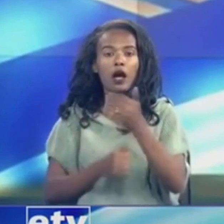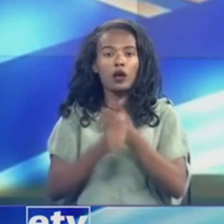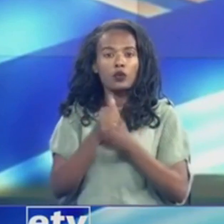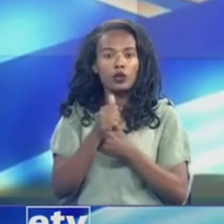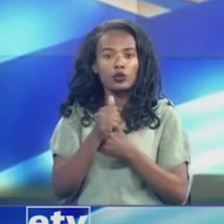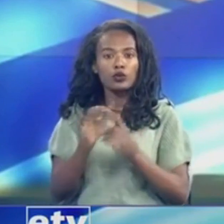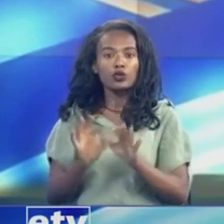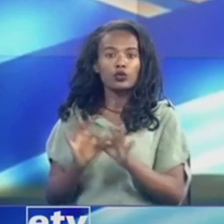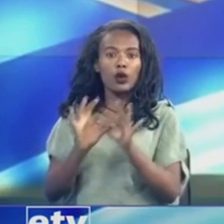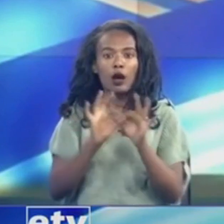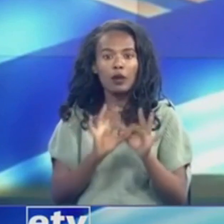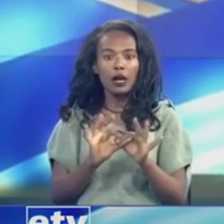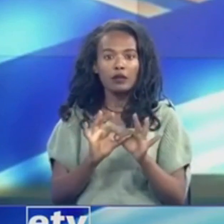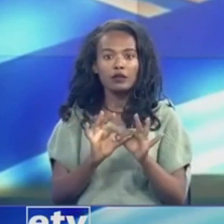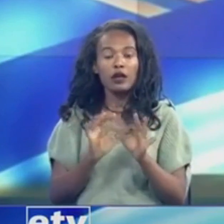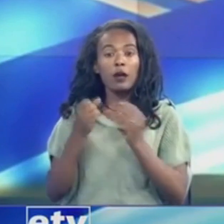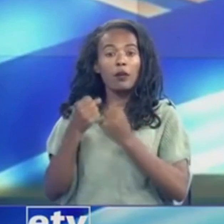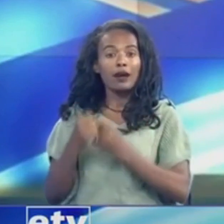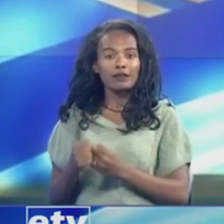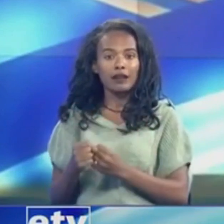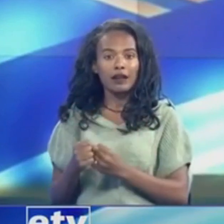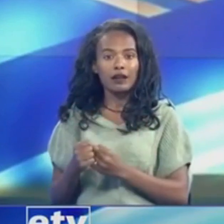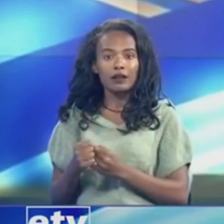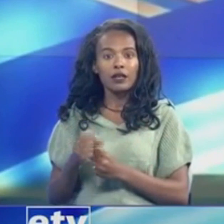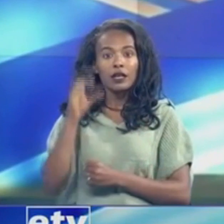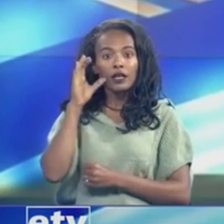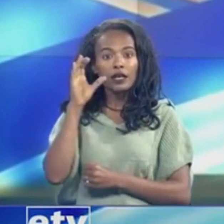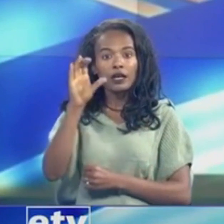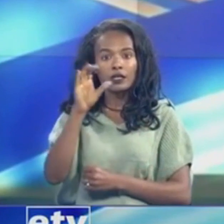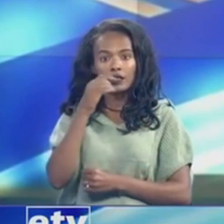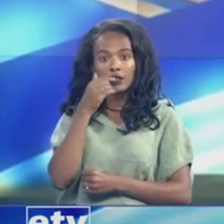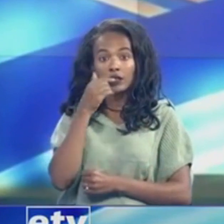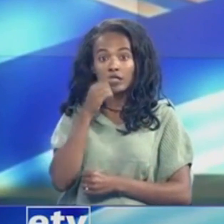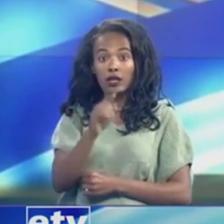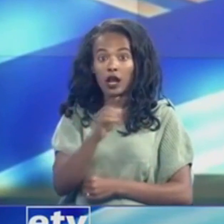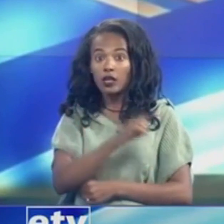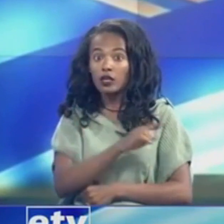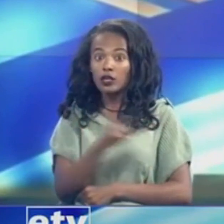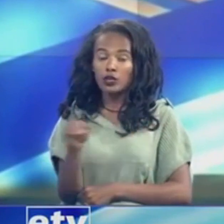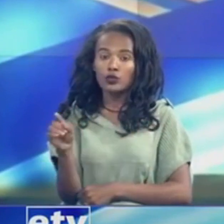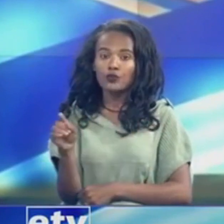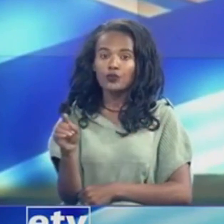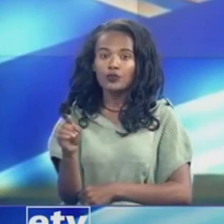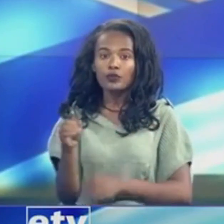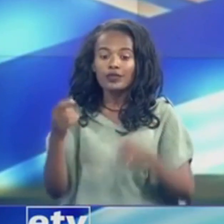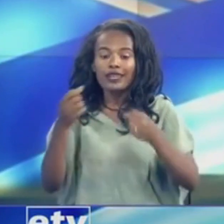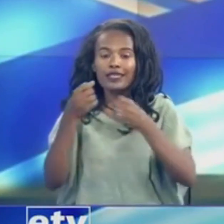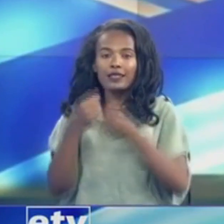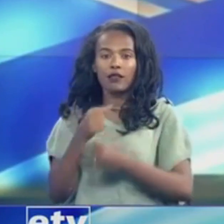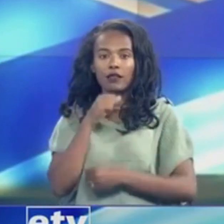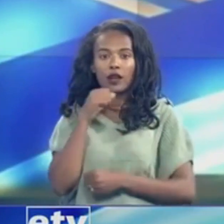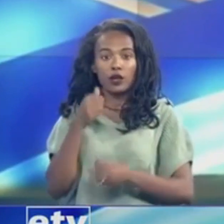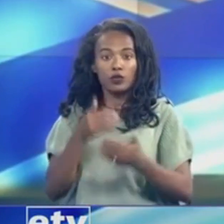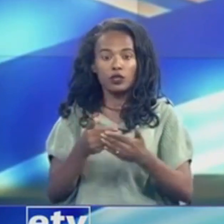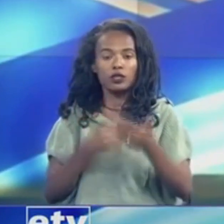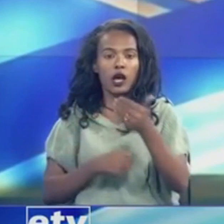ጉዳተኞች ማህበራት ማጠናከር የግድ ይላል። እነሱ እስካልተጠናከሩ ድረስ